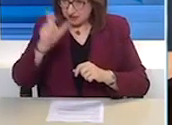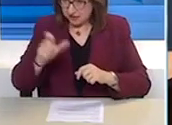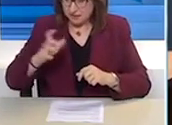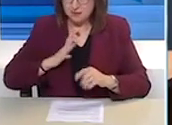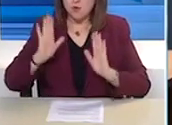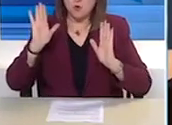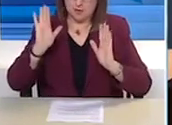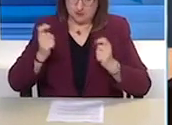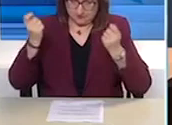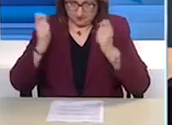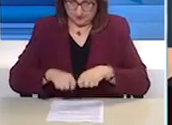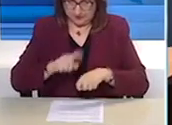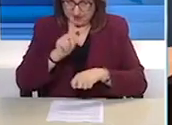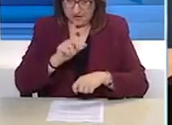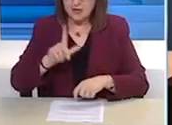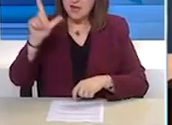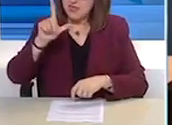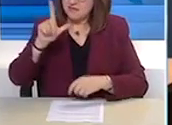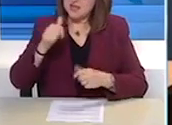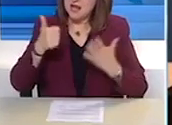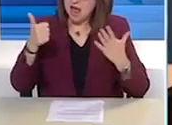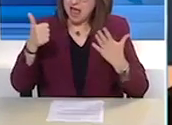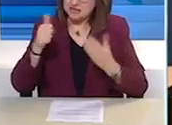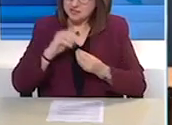Δευτέρα 6 Απριλίου. Το λόγο έχει ο κύριος Τσιόδρας.